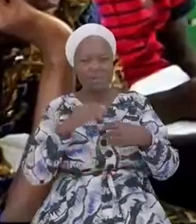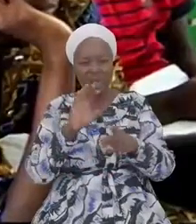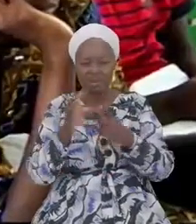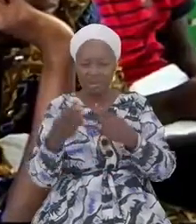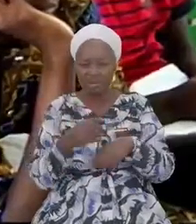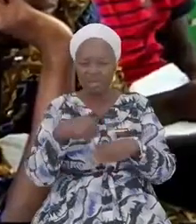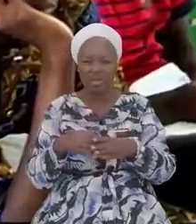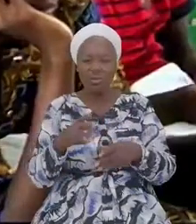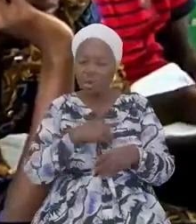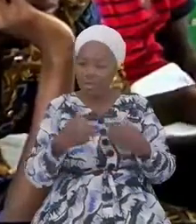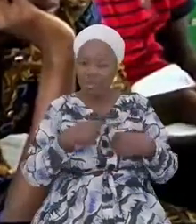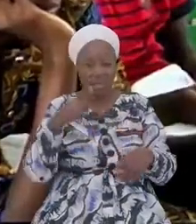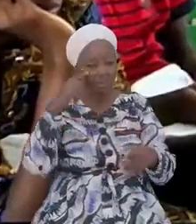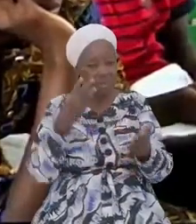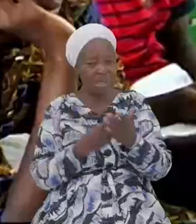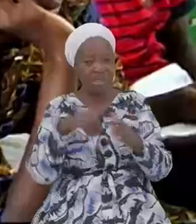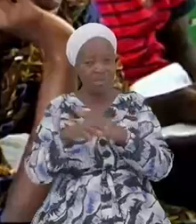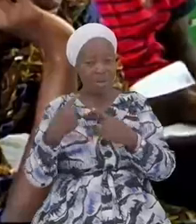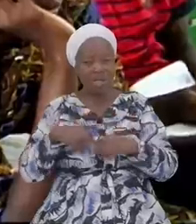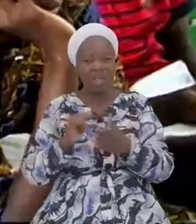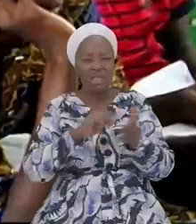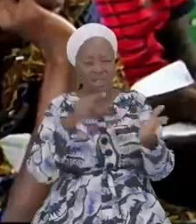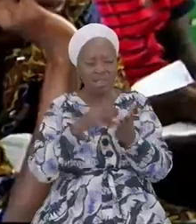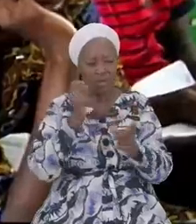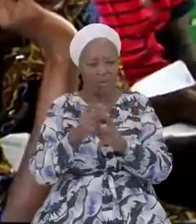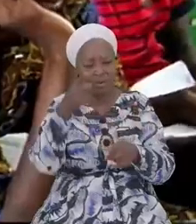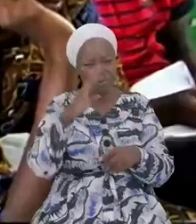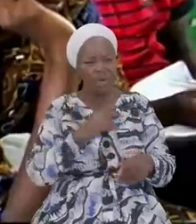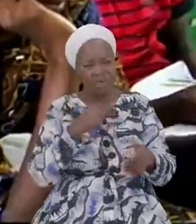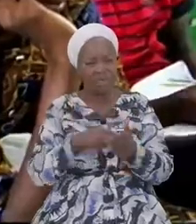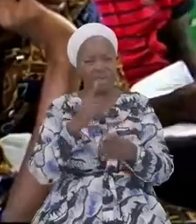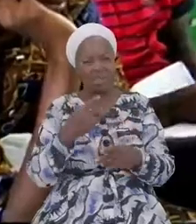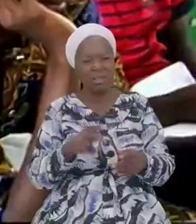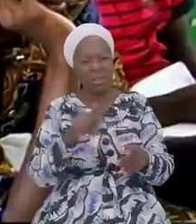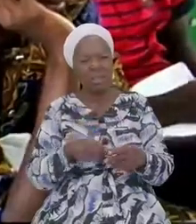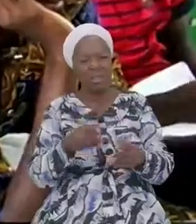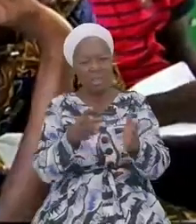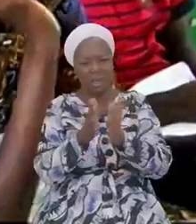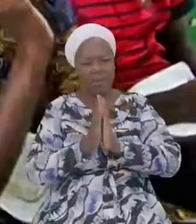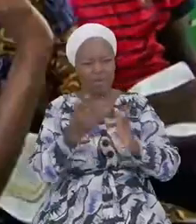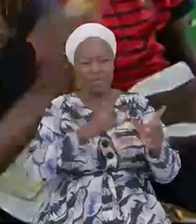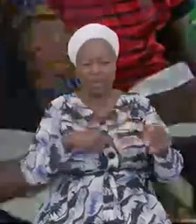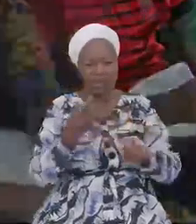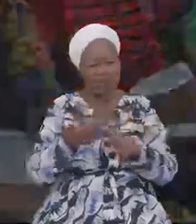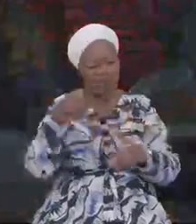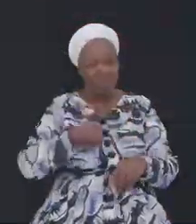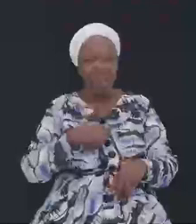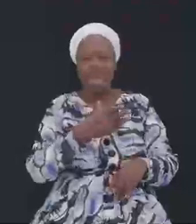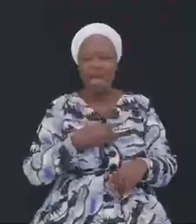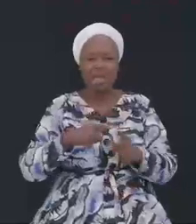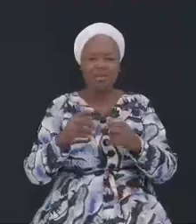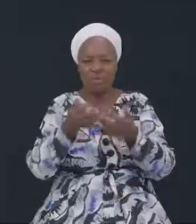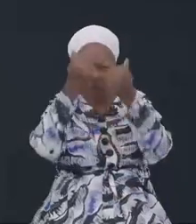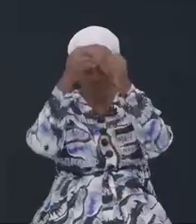Dieu, voici la parole de Dieu, voici la voie à suivre. Par la direction de la parole de Dieu,